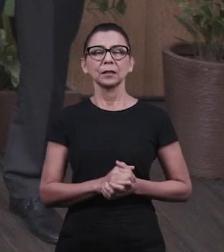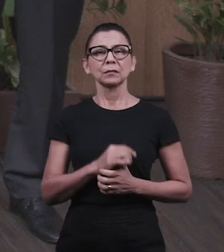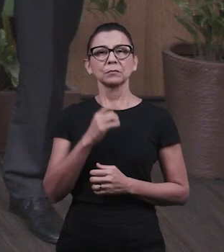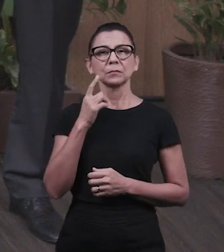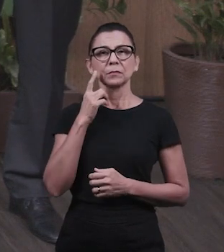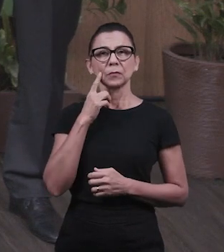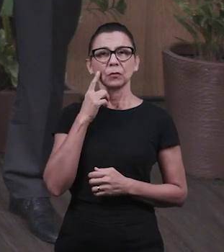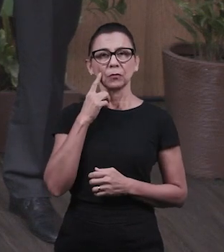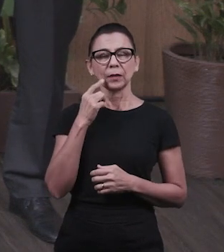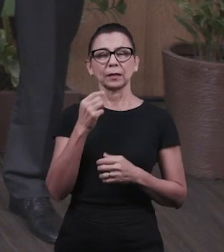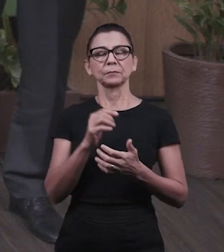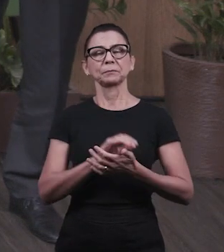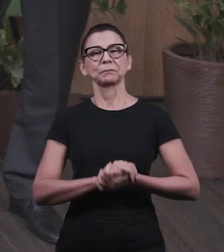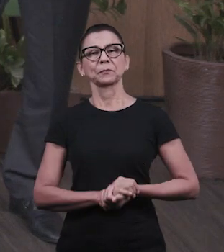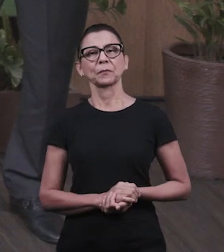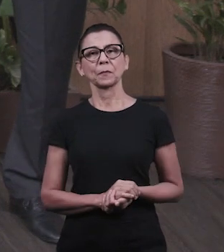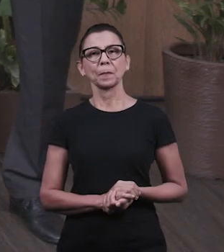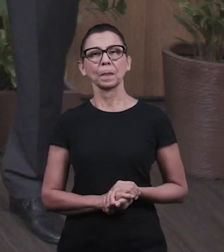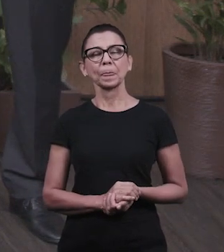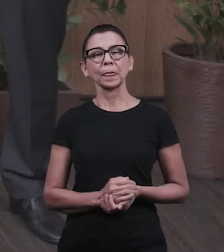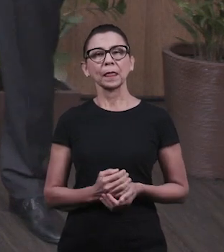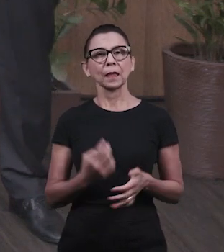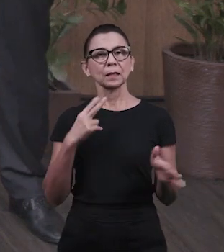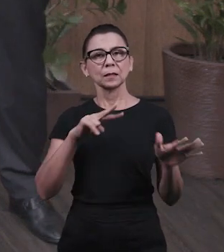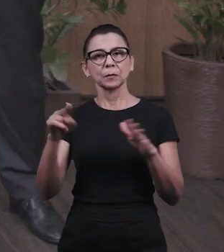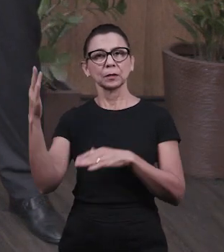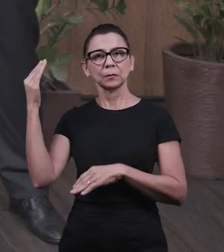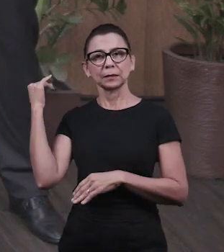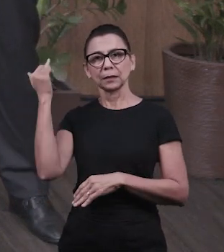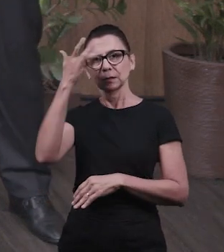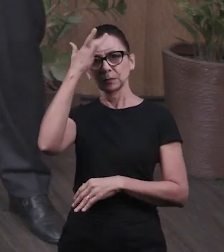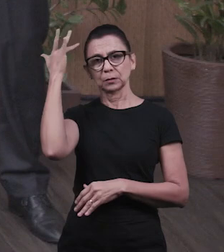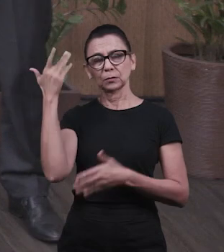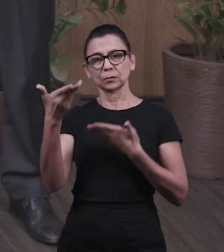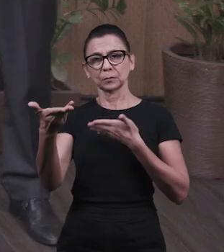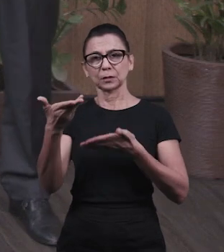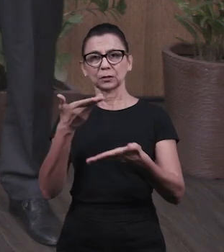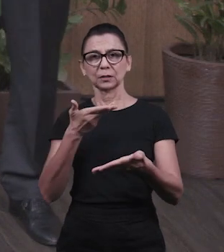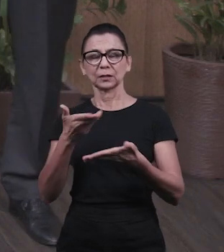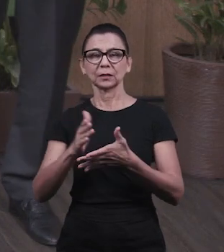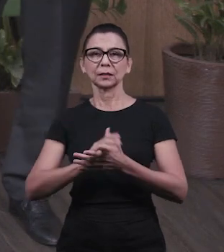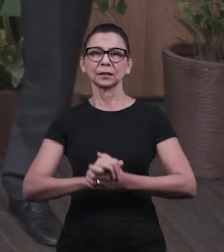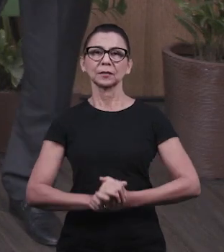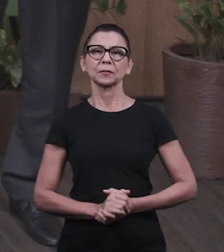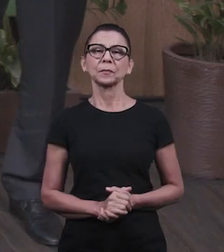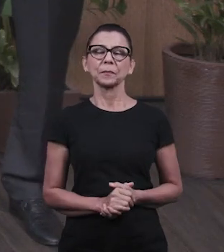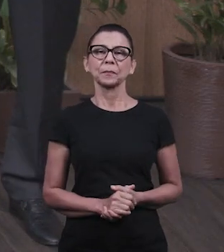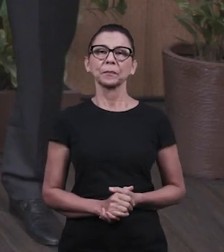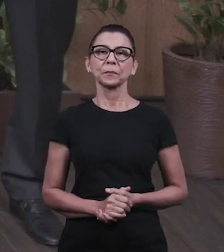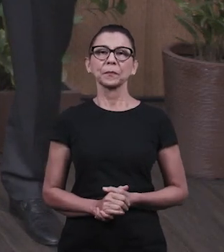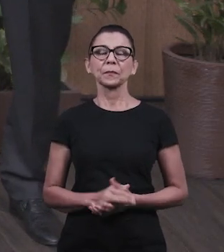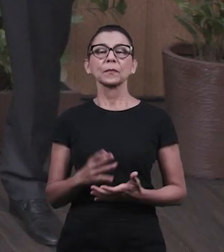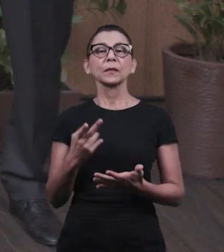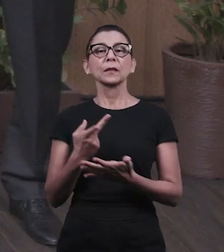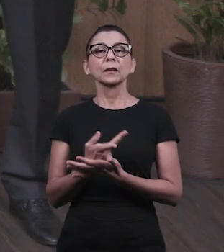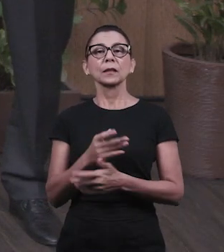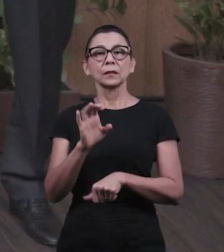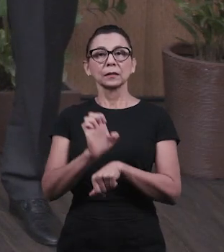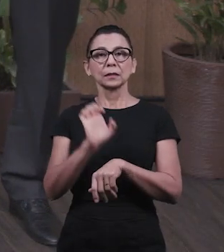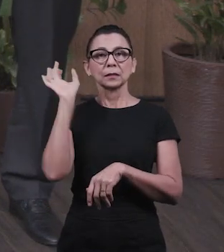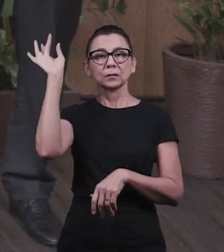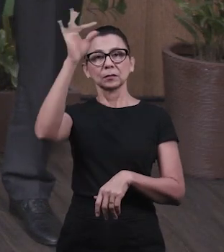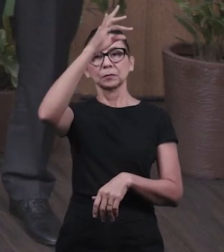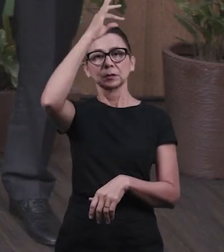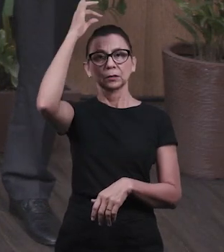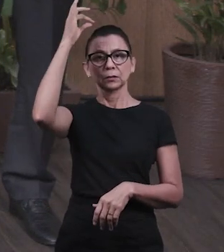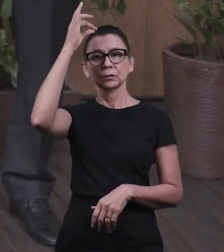некоторые из посланий, которые мы получили на прошлой неделе. Одно из них пришло из города Кариасика, штат Спириту-Санту.